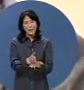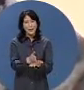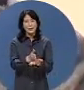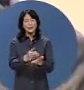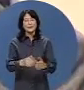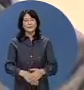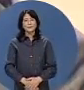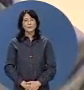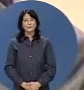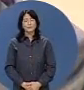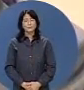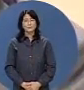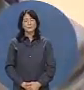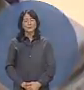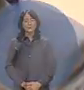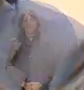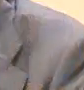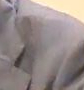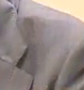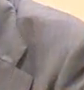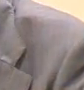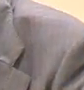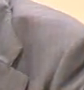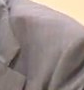民社会の活性化を呼びかけました。